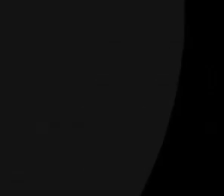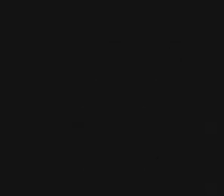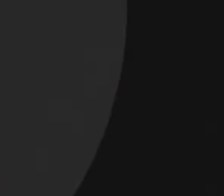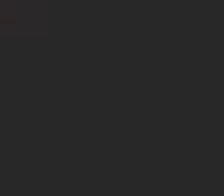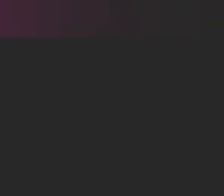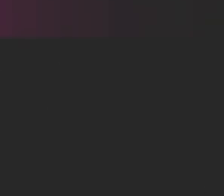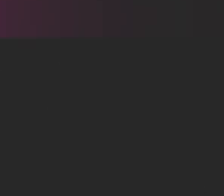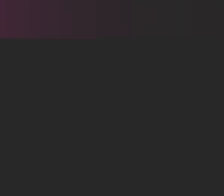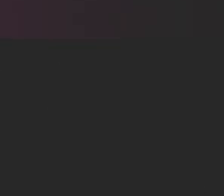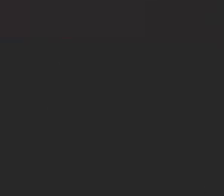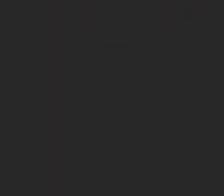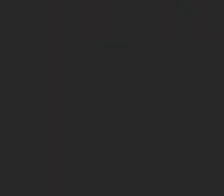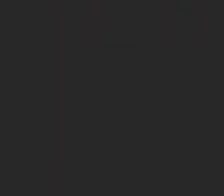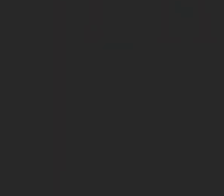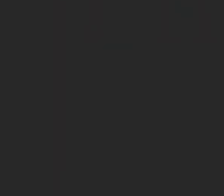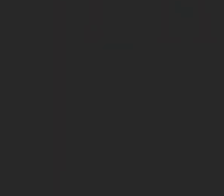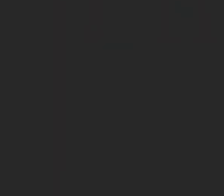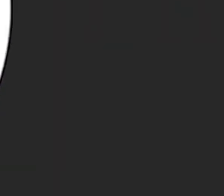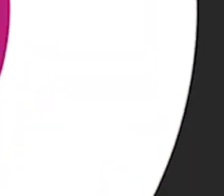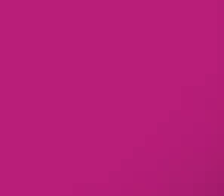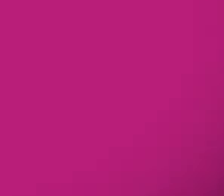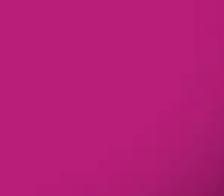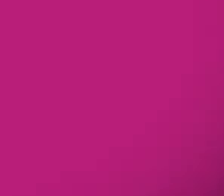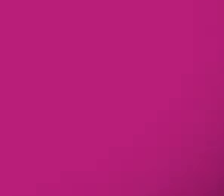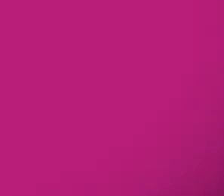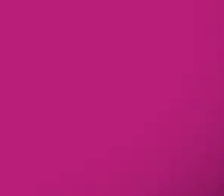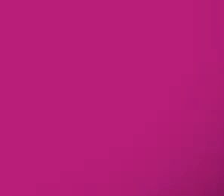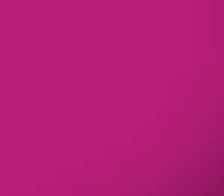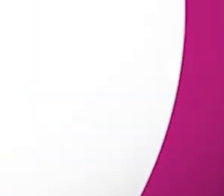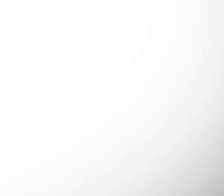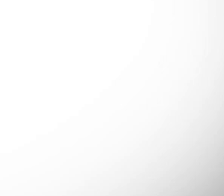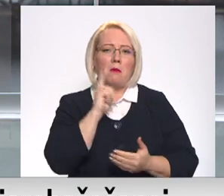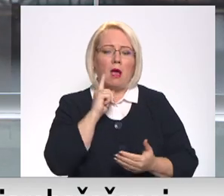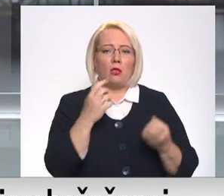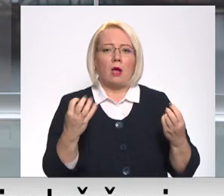Re! Viss ēters ir te!